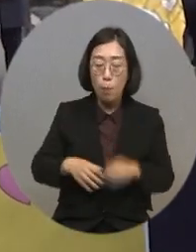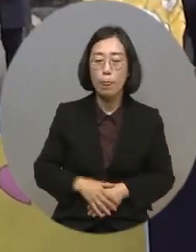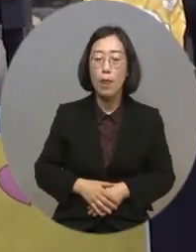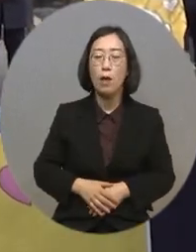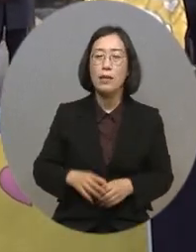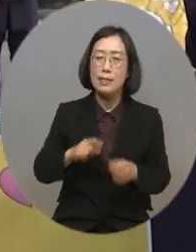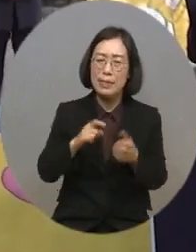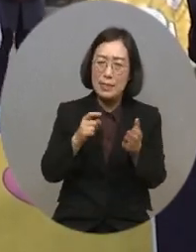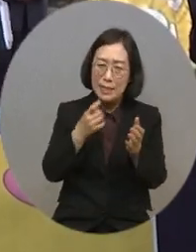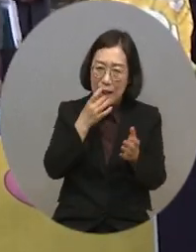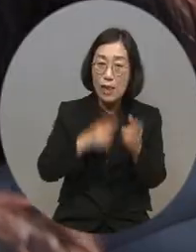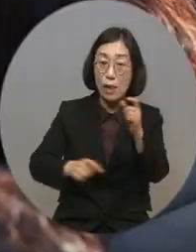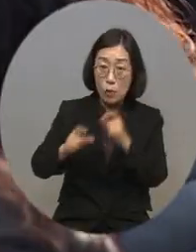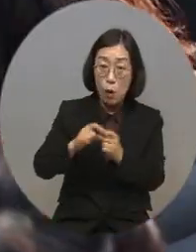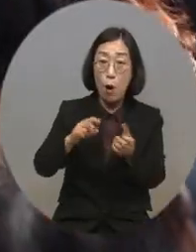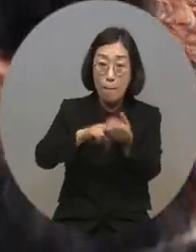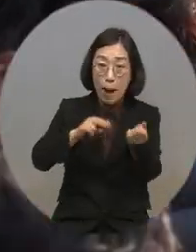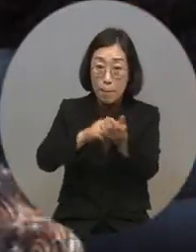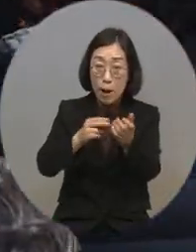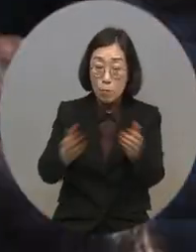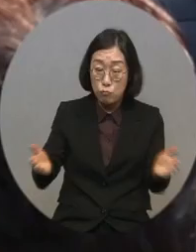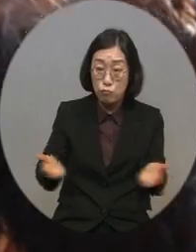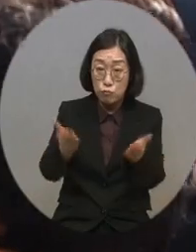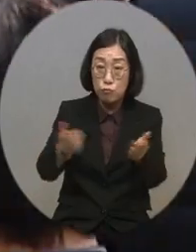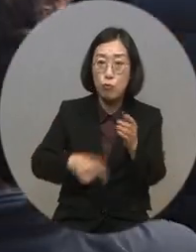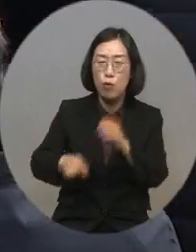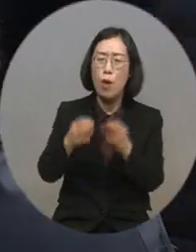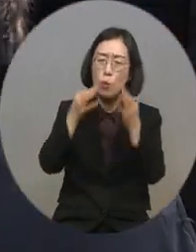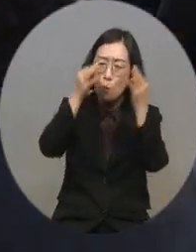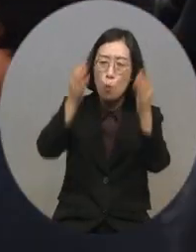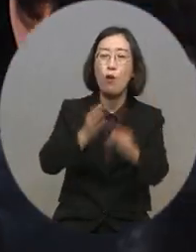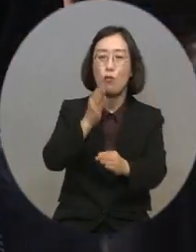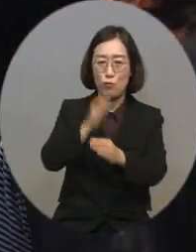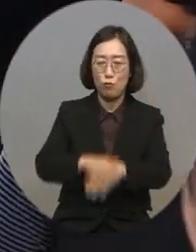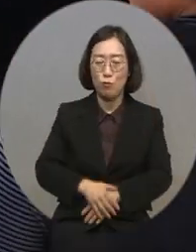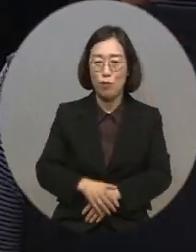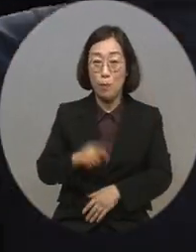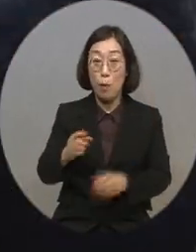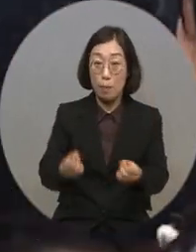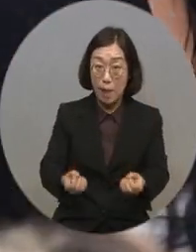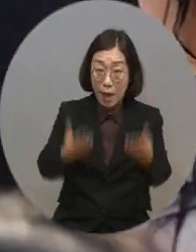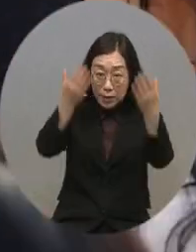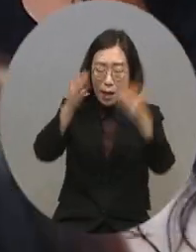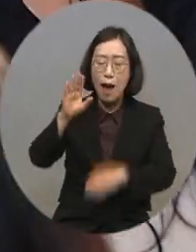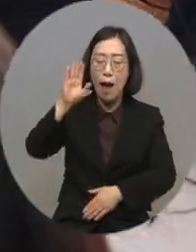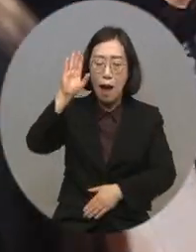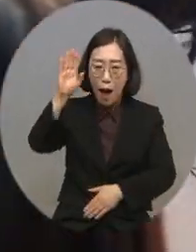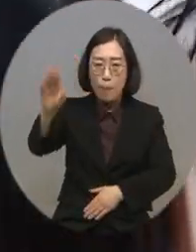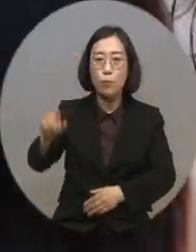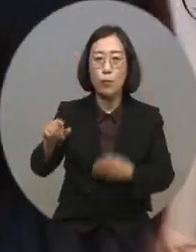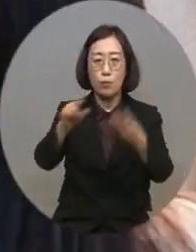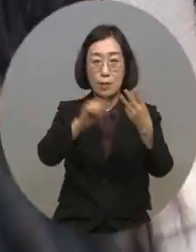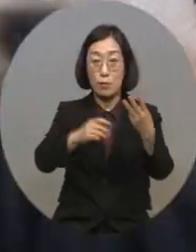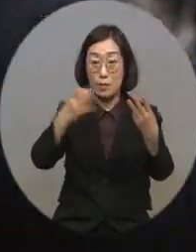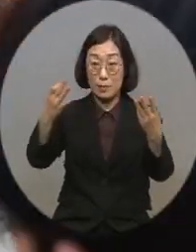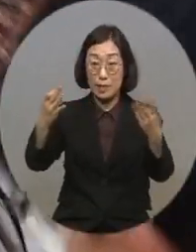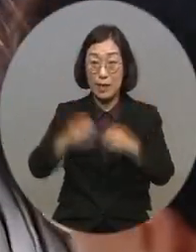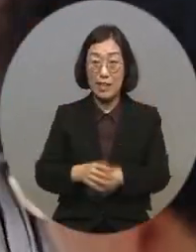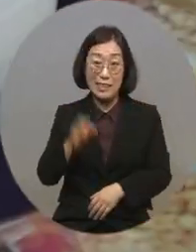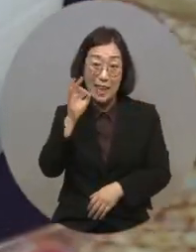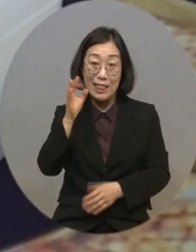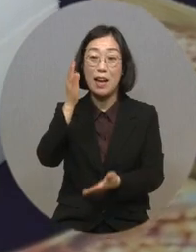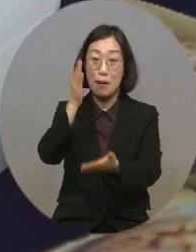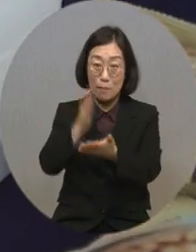강화를 위해 다양한 노력을 기울이고 있다고 밝히며 이번 행사를 통해 앞으로 3월 14일을 백설기